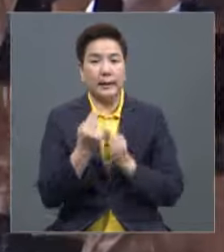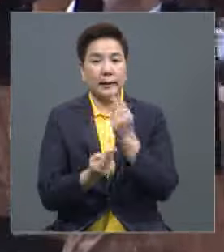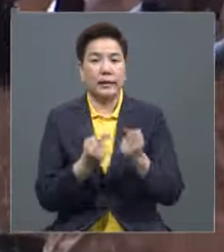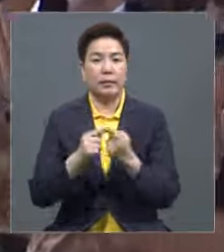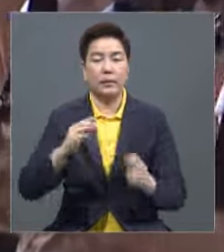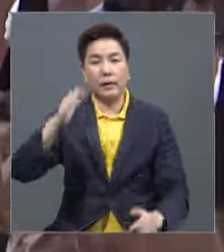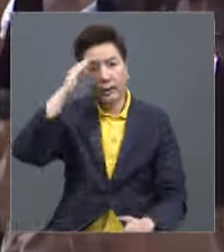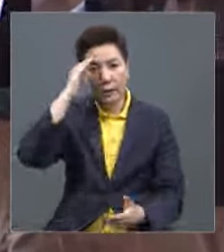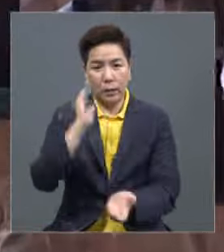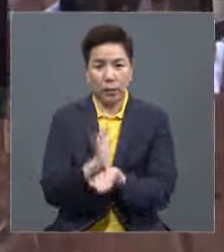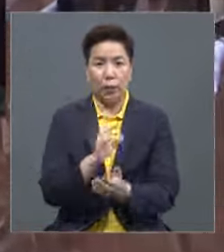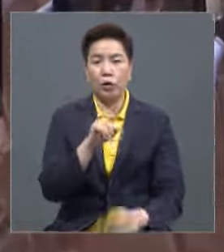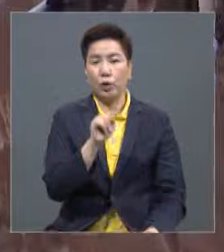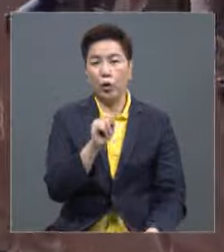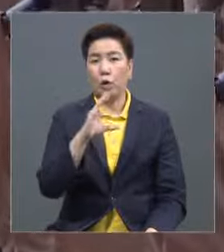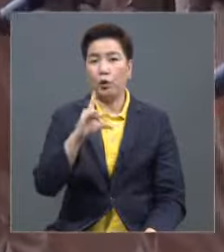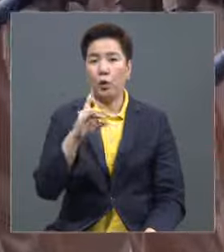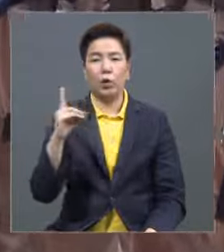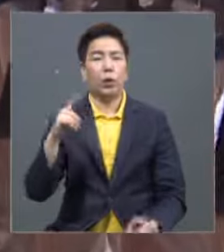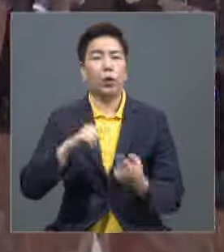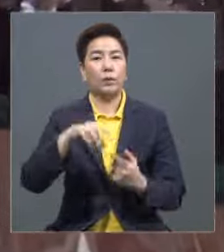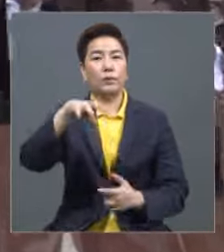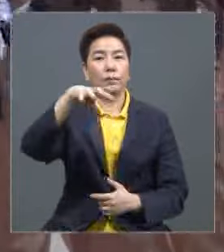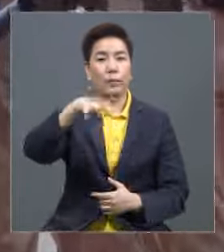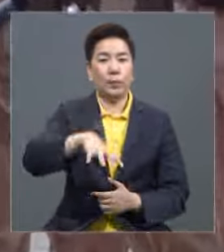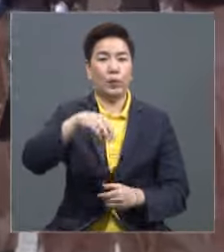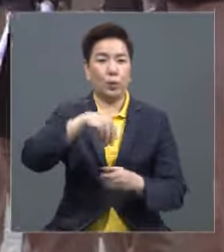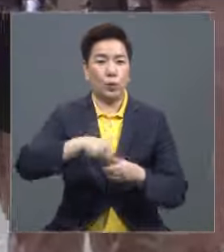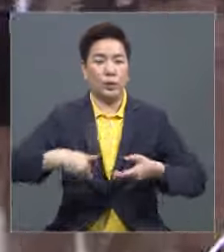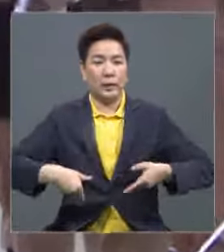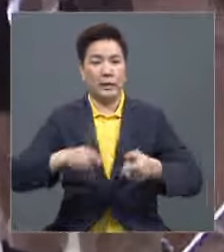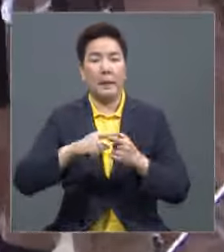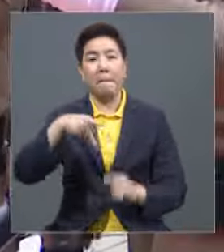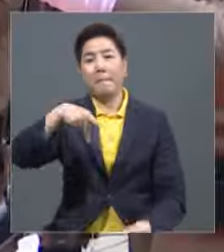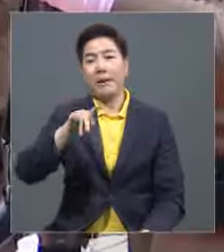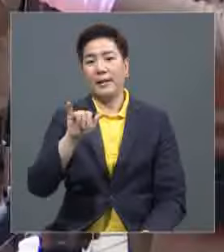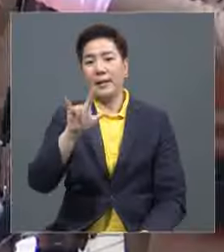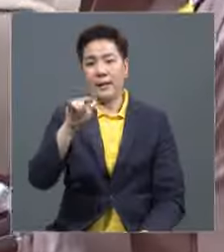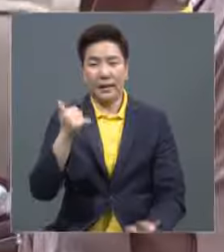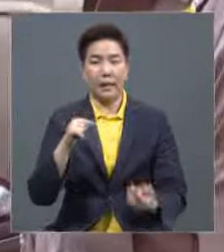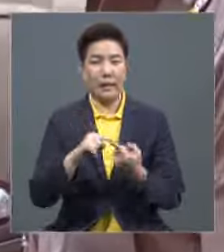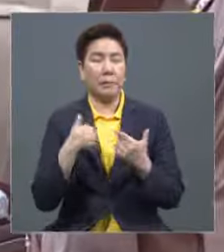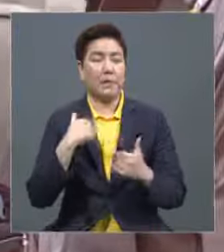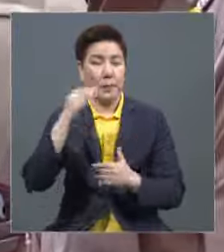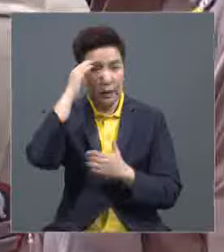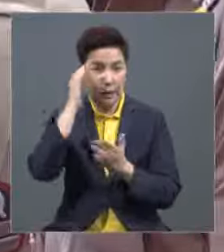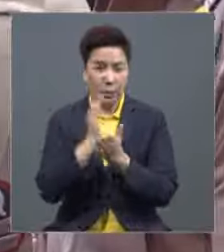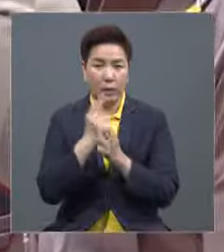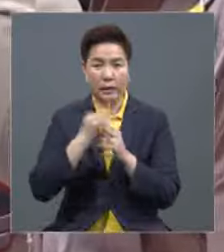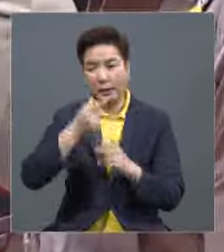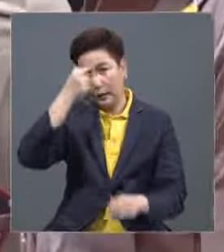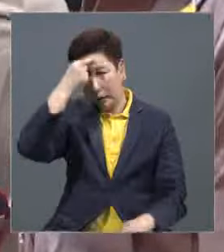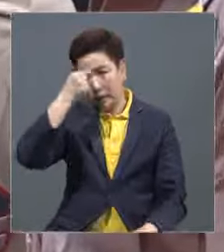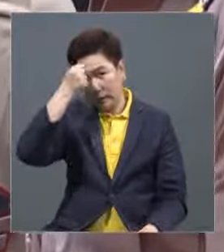กองบัญชาการตำรวจตระเวนชายแดนที่กองบัญชาการตำรวจตระเวนชายแดนเขตพญาไทยโดยมีพลตตรวจเอกต่อศักดิ์